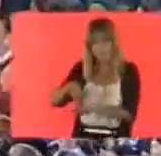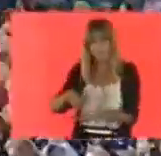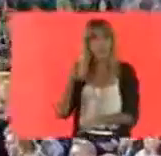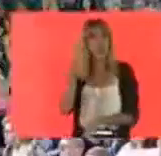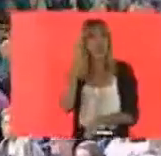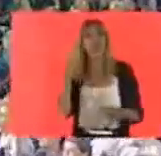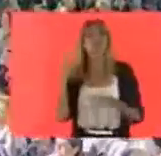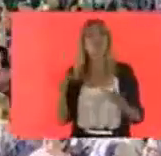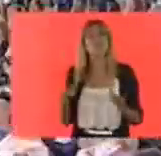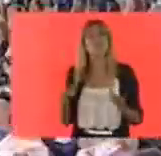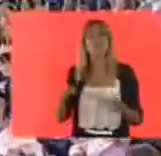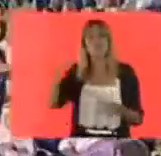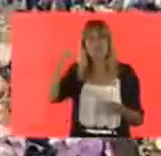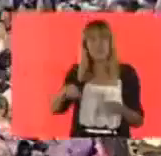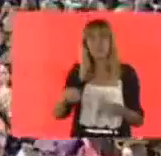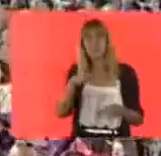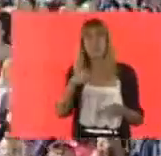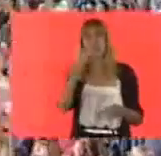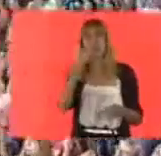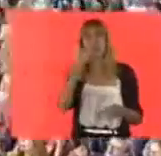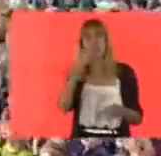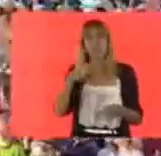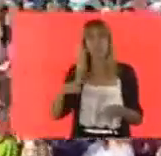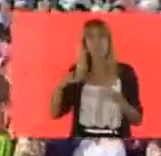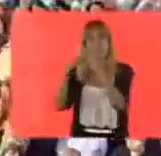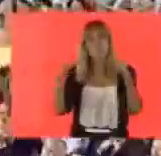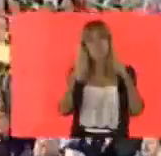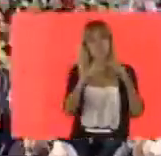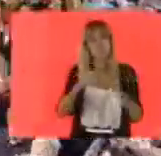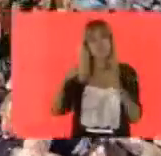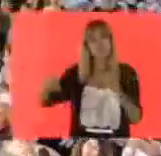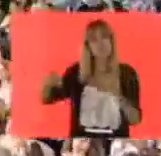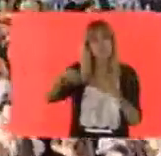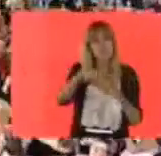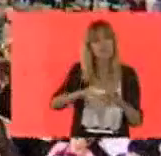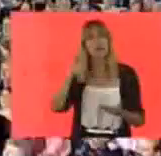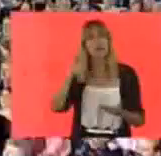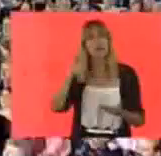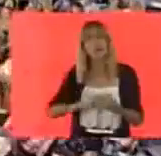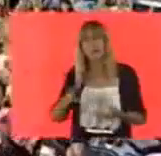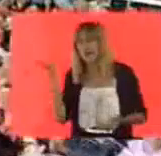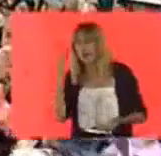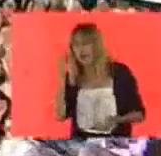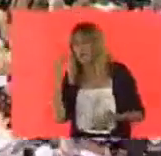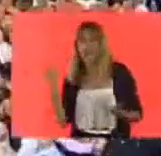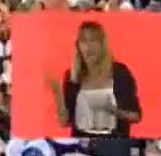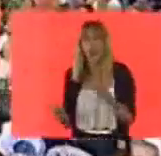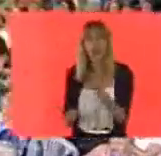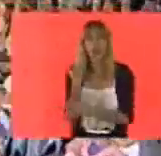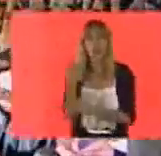ότι στη Μόρια, στη Λέσβο σήμερα είχαμε για άλλη μια φορά δυσάρεστα νέα. Λίγες μέρες πριν